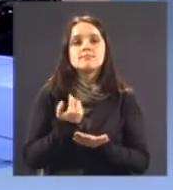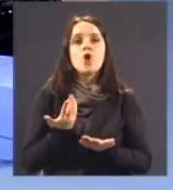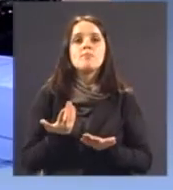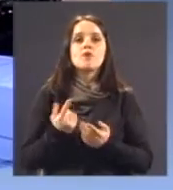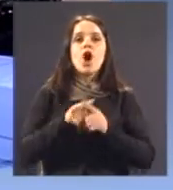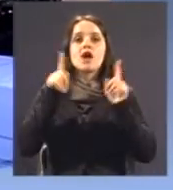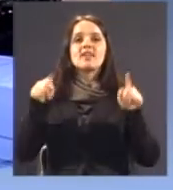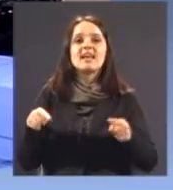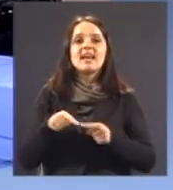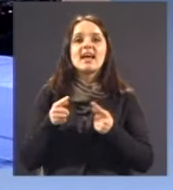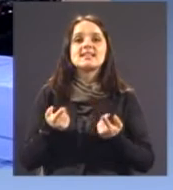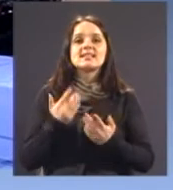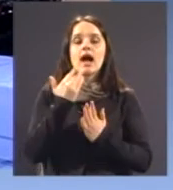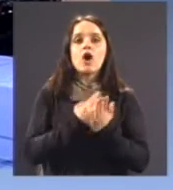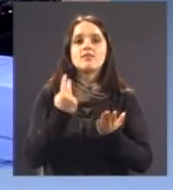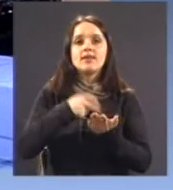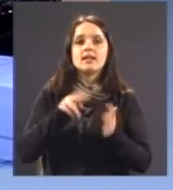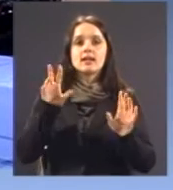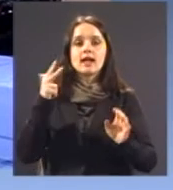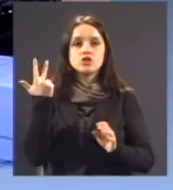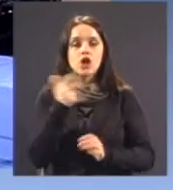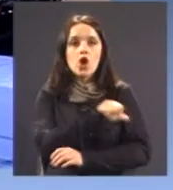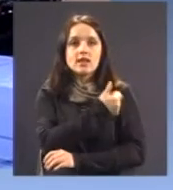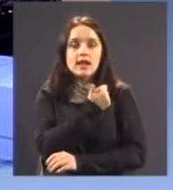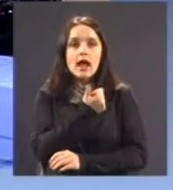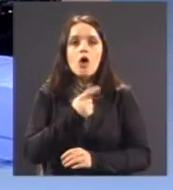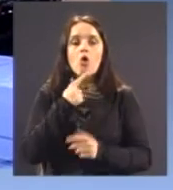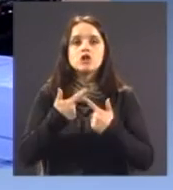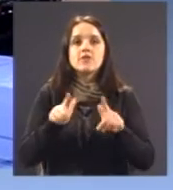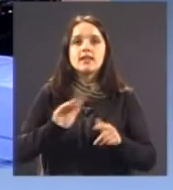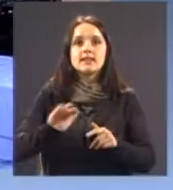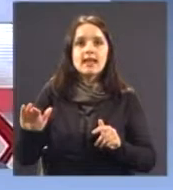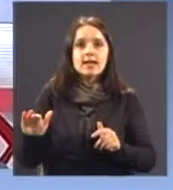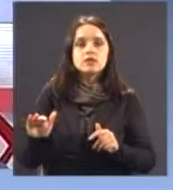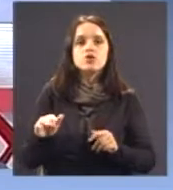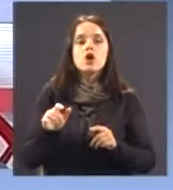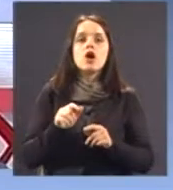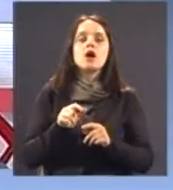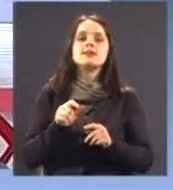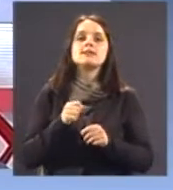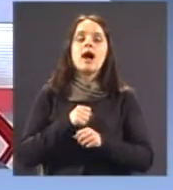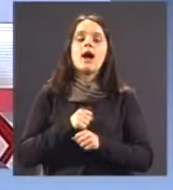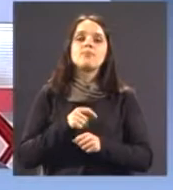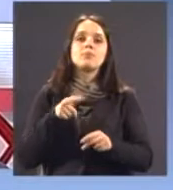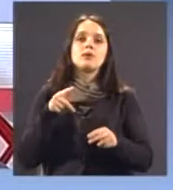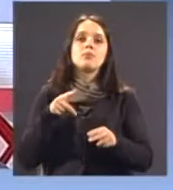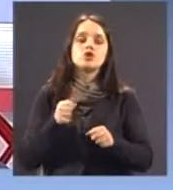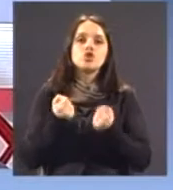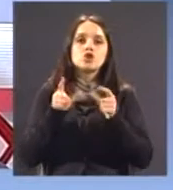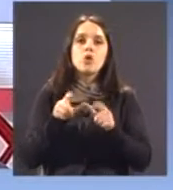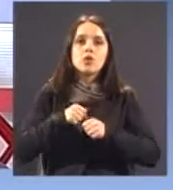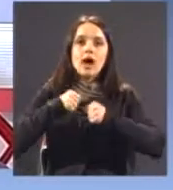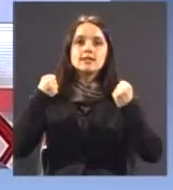godine, koji dozvoljava djeci s posebnim potrebama da budu uključena, da idu u redovne škole. To je prva stvar, dakle mi